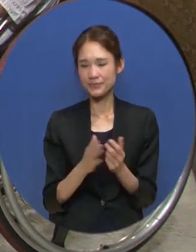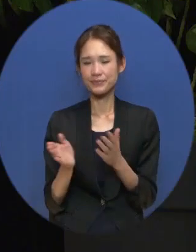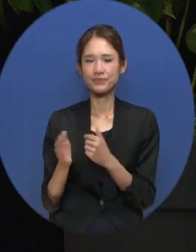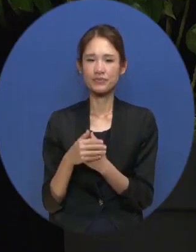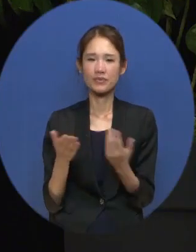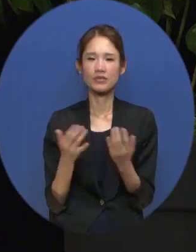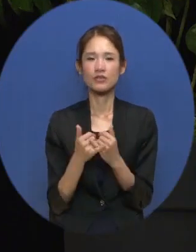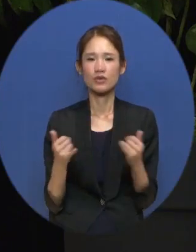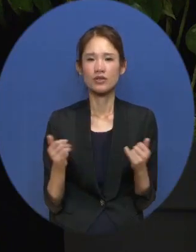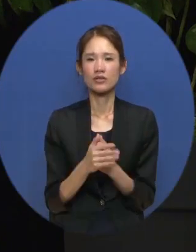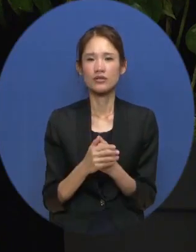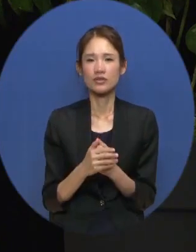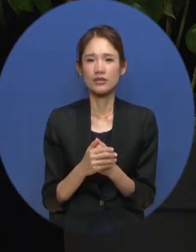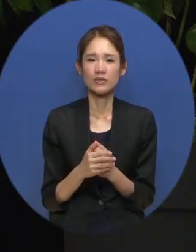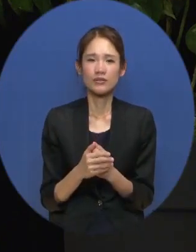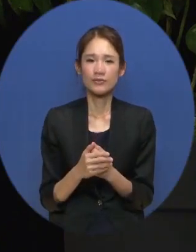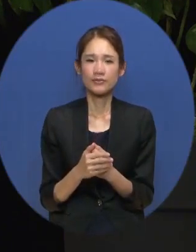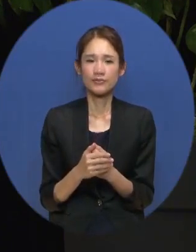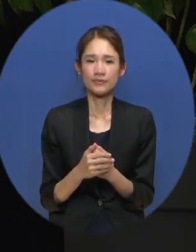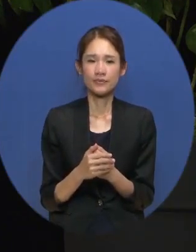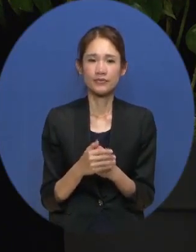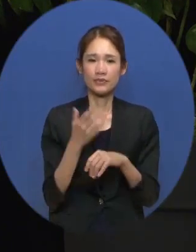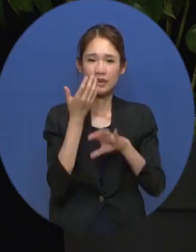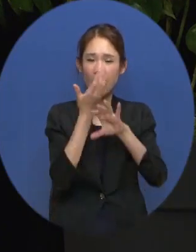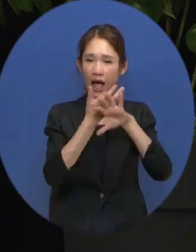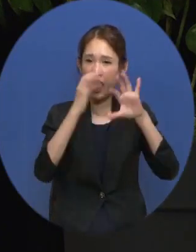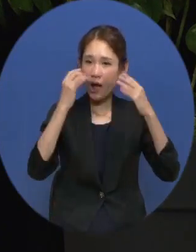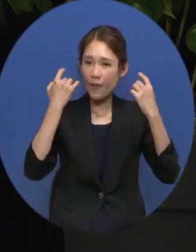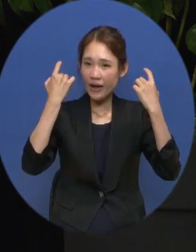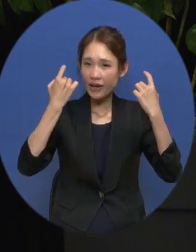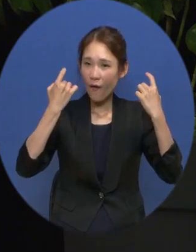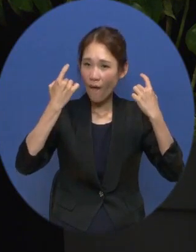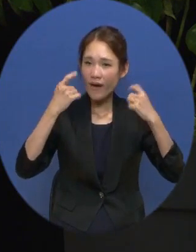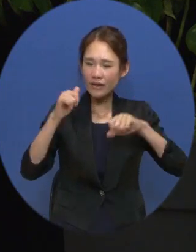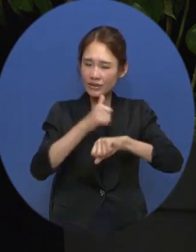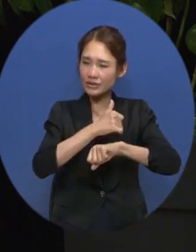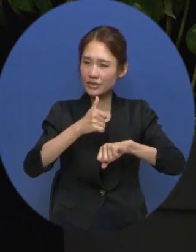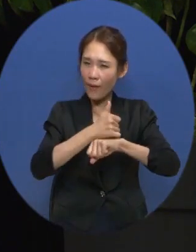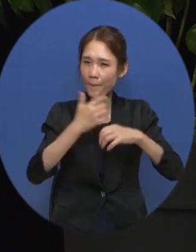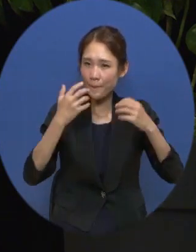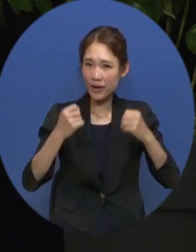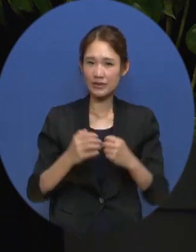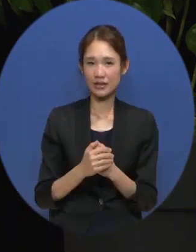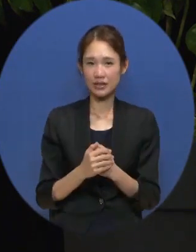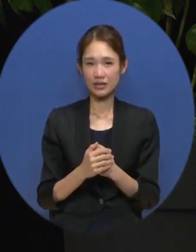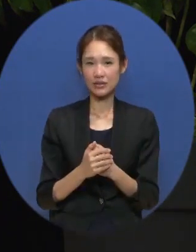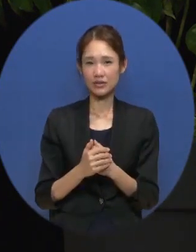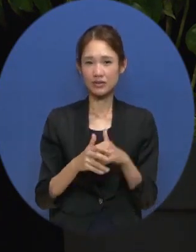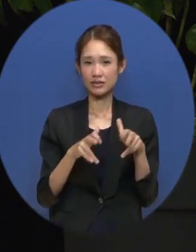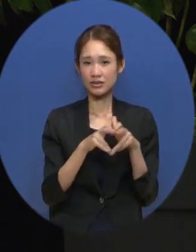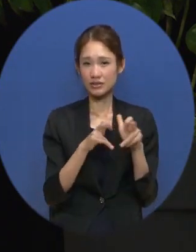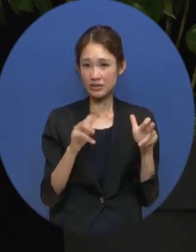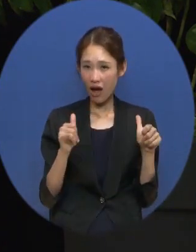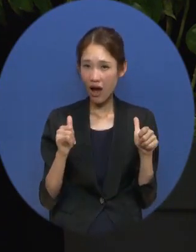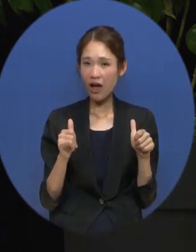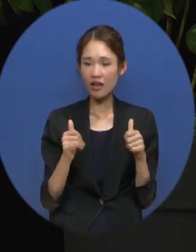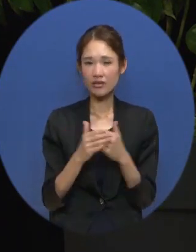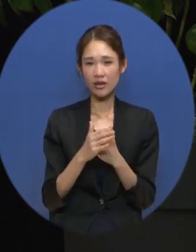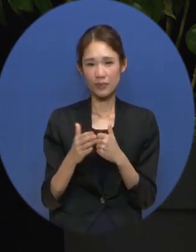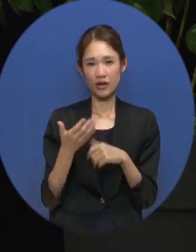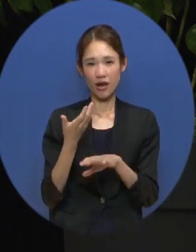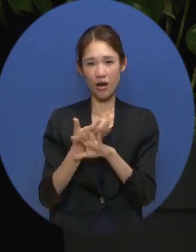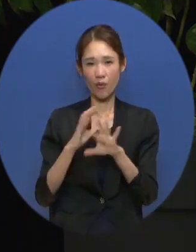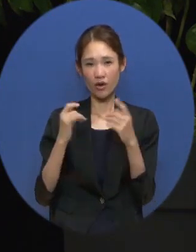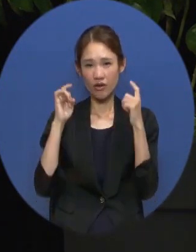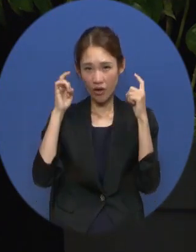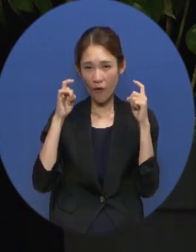저희 직원들이 해외여행을 굉장히 많이 다니세요. 장애인이라 그래서 네.